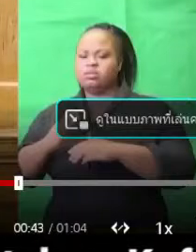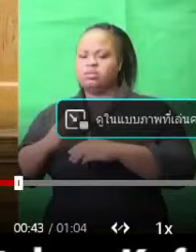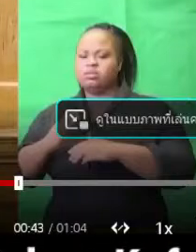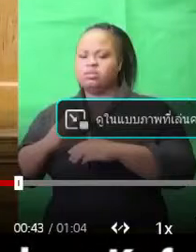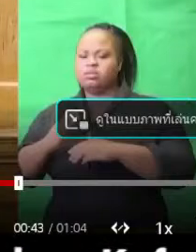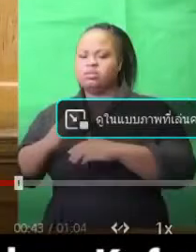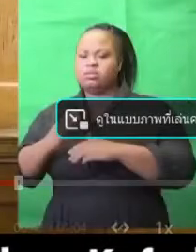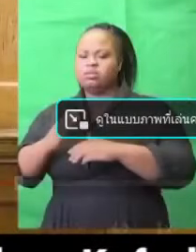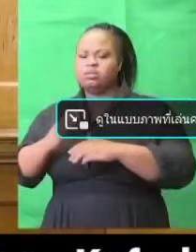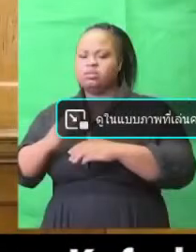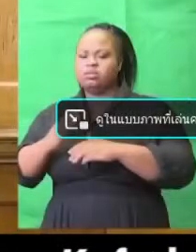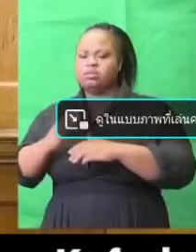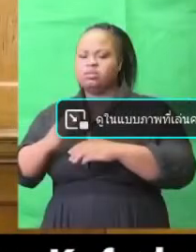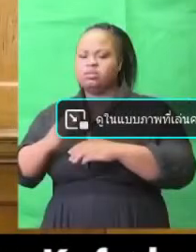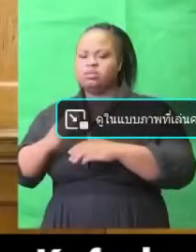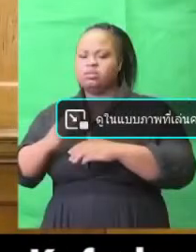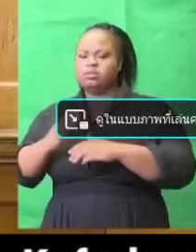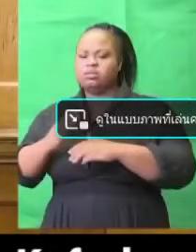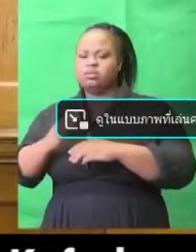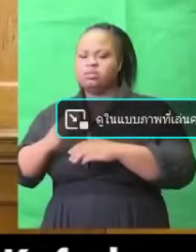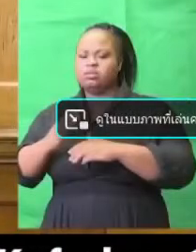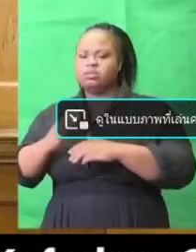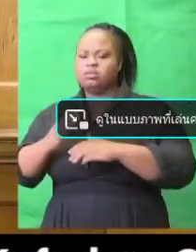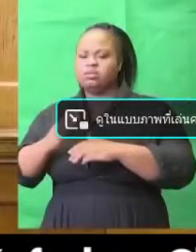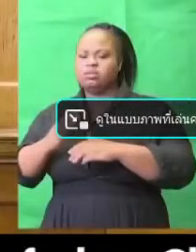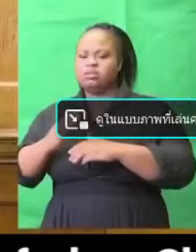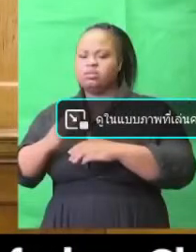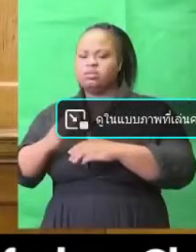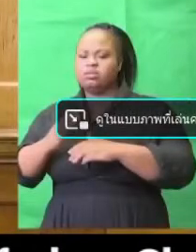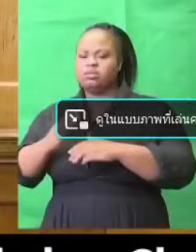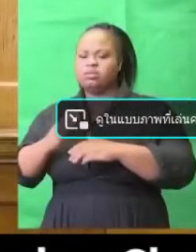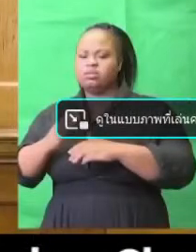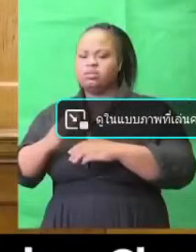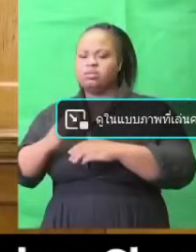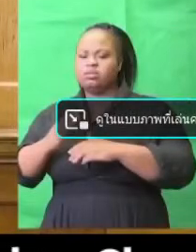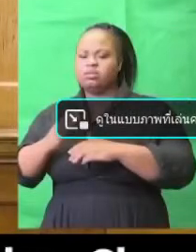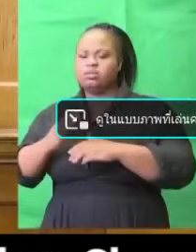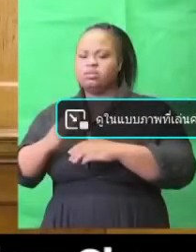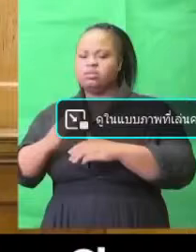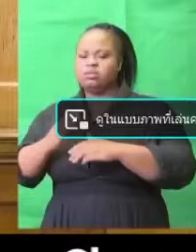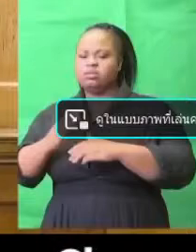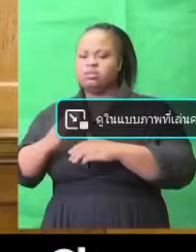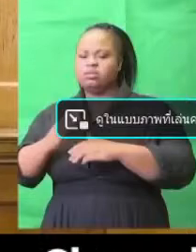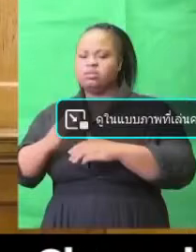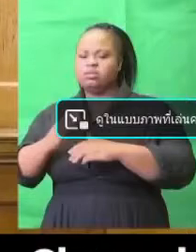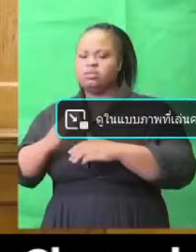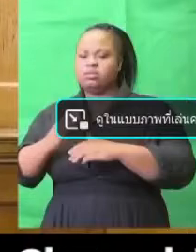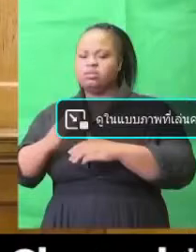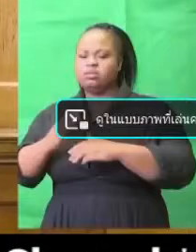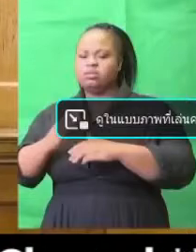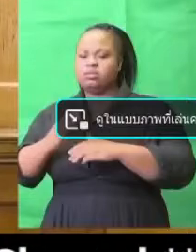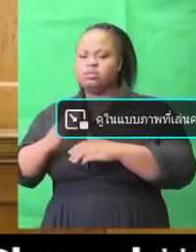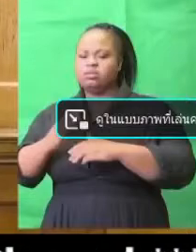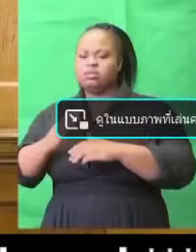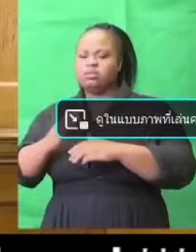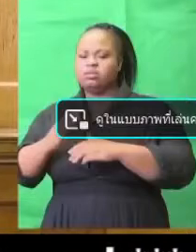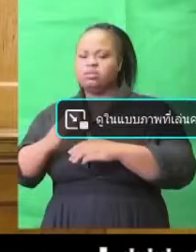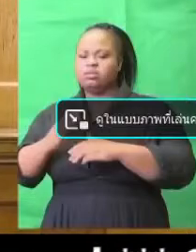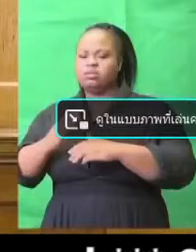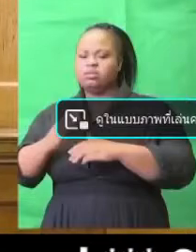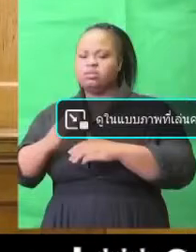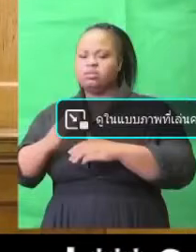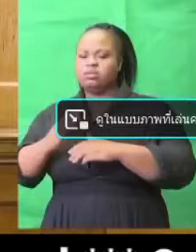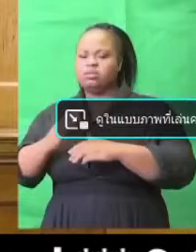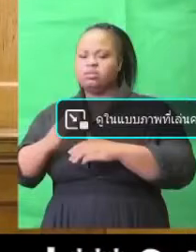อิตาลีว่าว่าจะจะพยายามช่วยเหลือเกื้อกูลประเทศทั่วโลกในการ